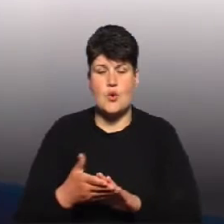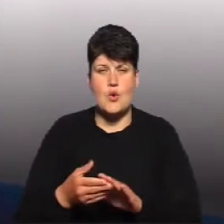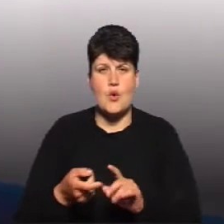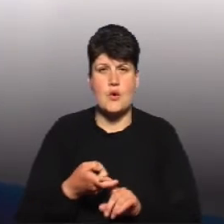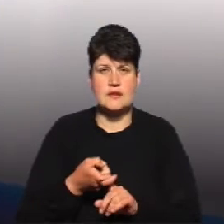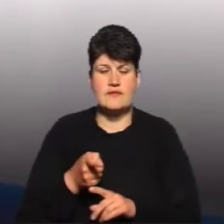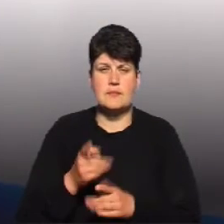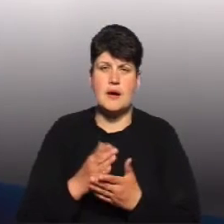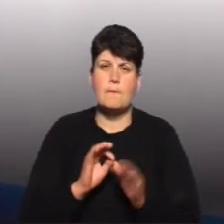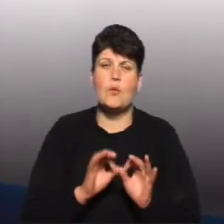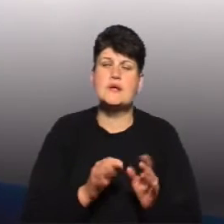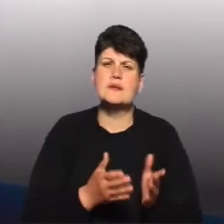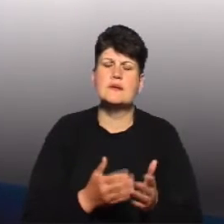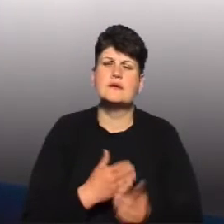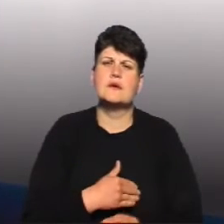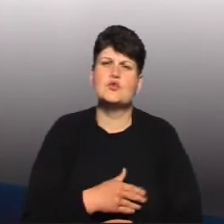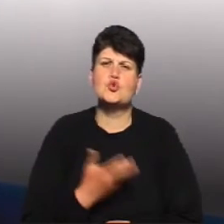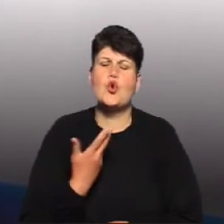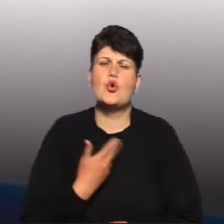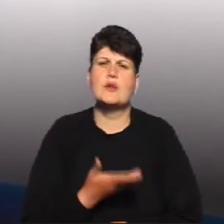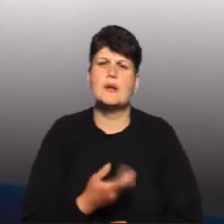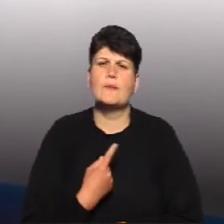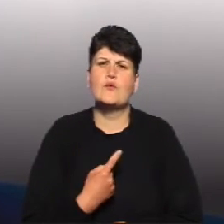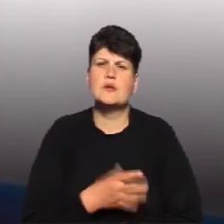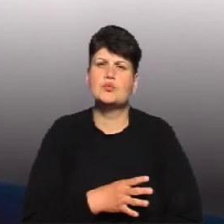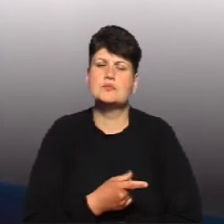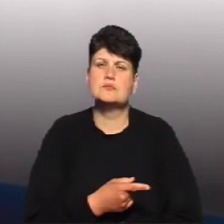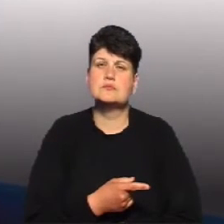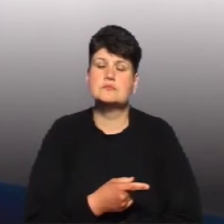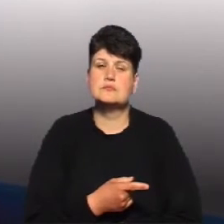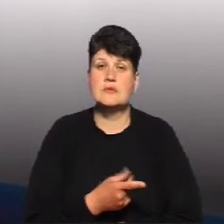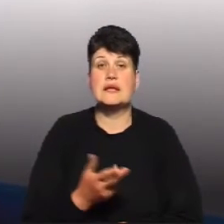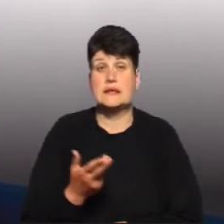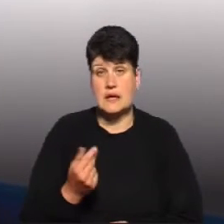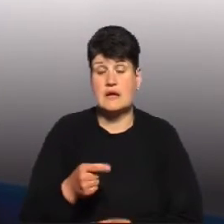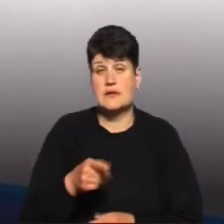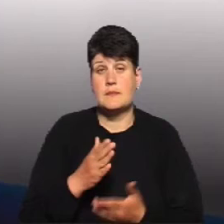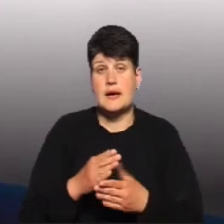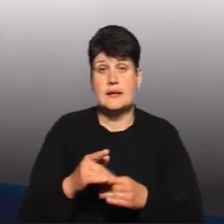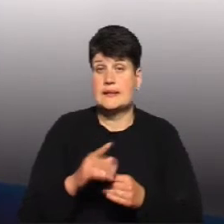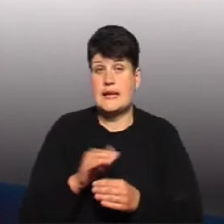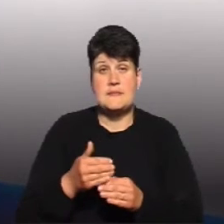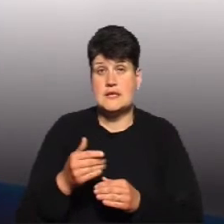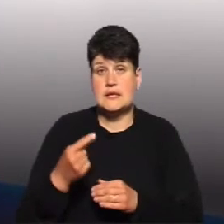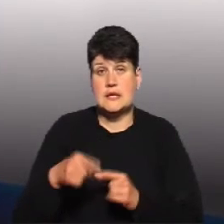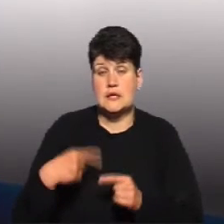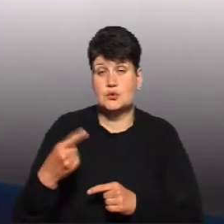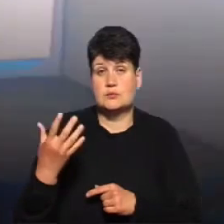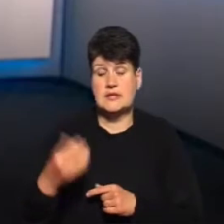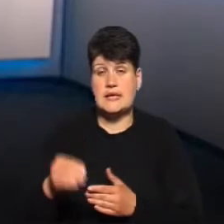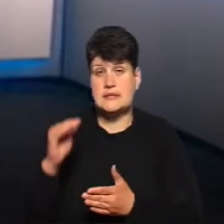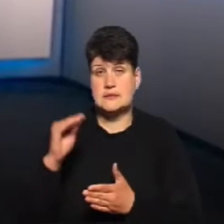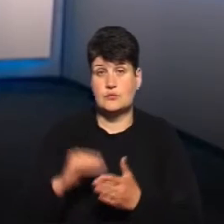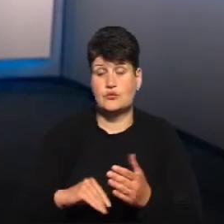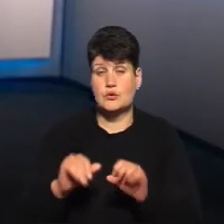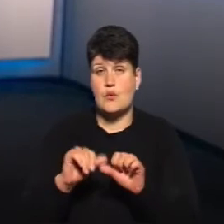пояснити для чого, коли, про що говорили. Так, так, він має не пізніше наступного дня практично заповнити певну форму, яка буде